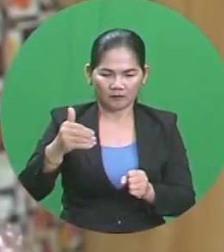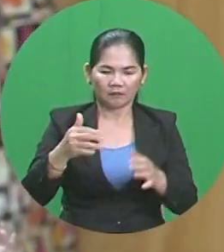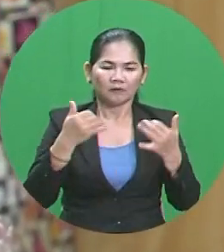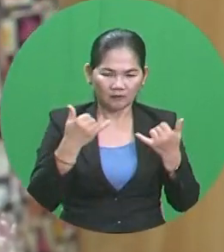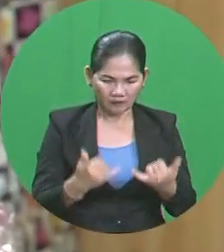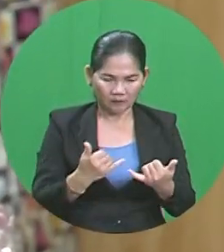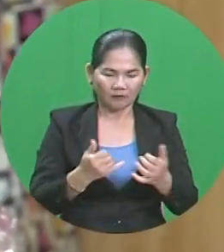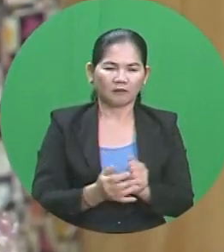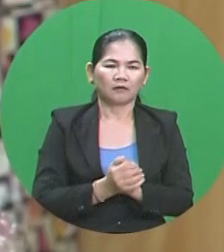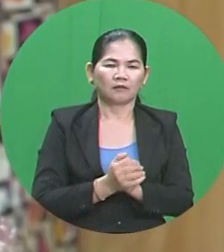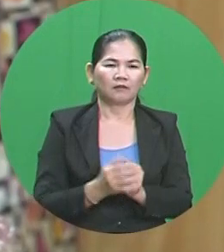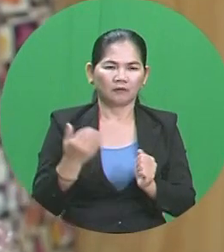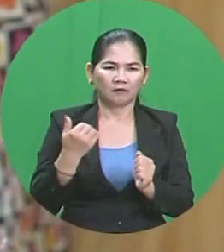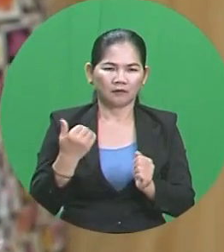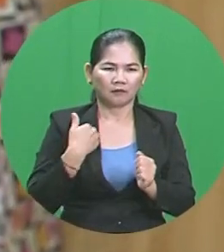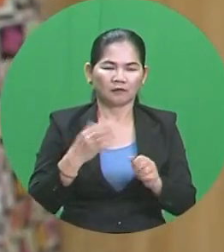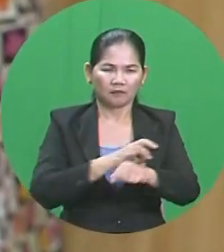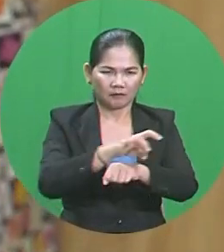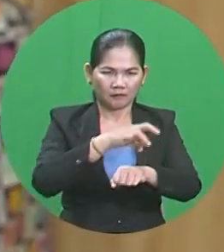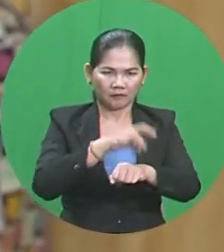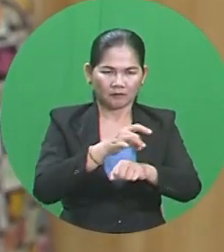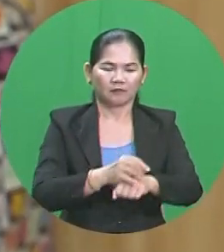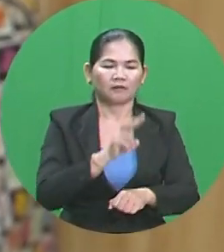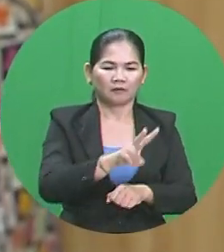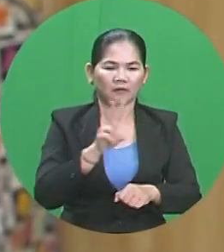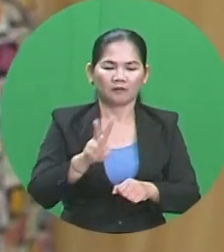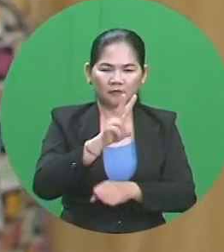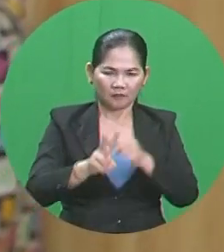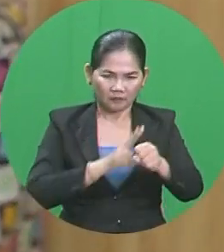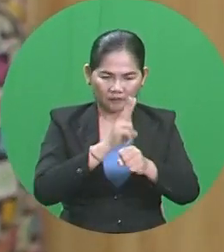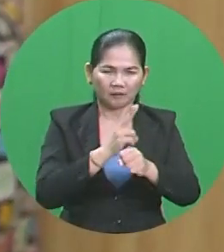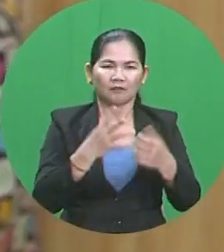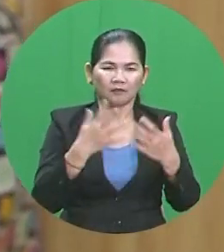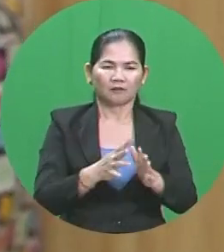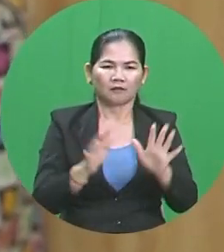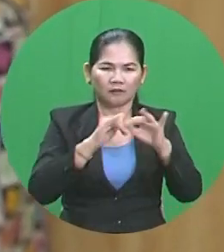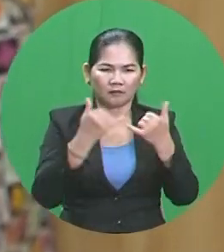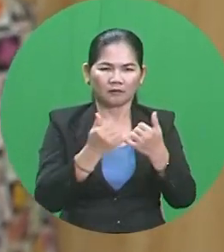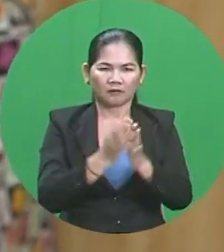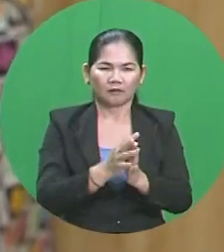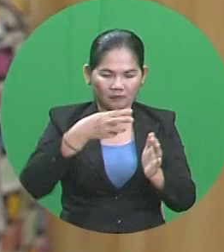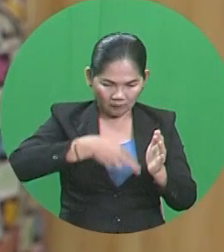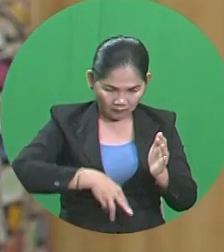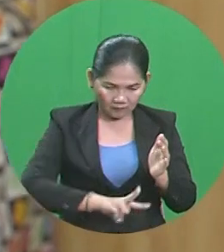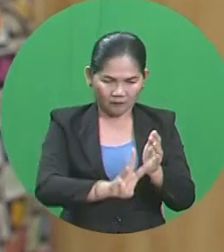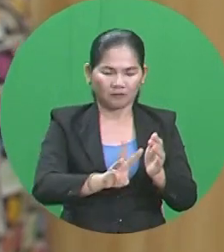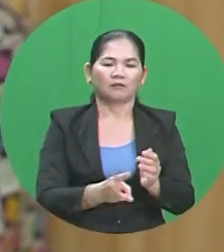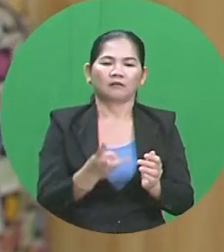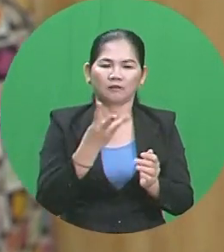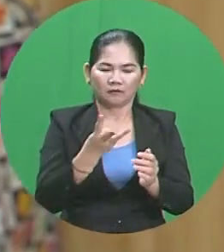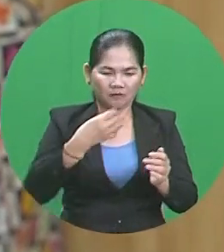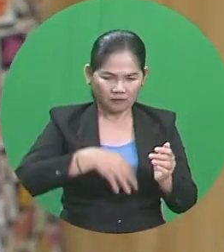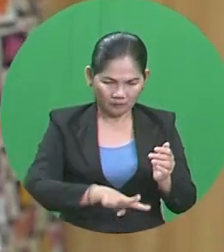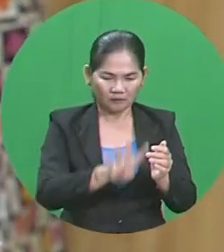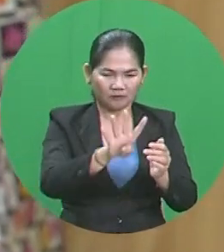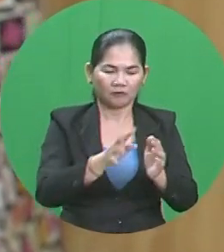1999 រហូតមកដល់បច្ចុប្បន្ននេះ ពលគឺរយៈពេល 22 ឆ្នាំកន្លងមកនេះ មានគ្រួសារប្រសូតទារក ផ្លោះ 3 នាក់ ឬ